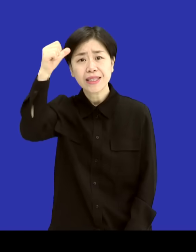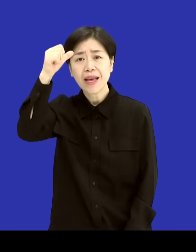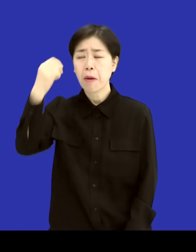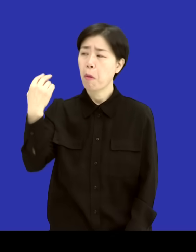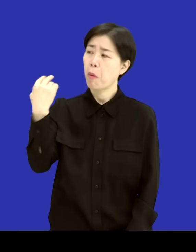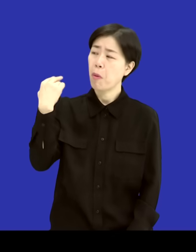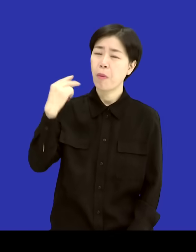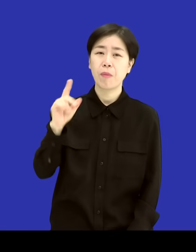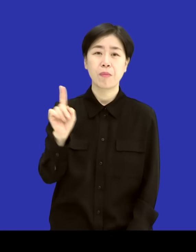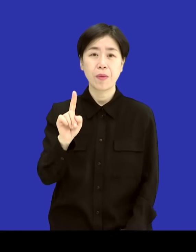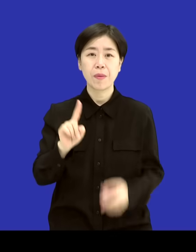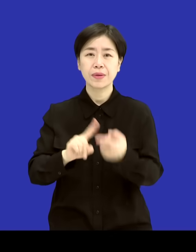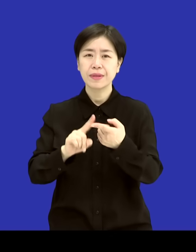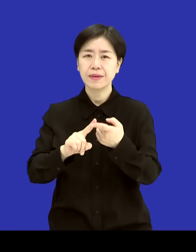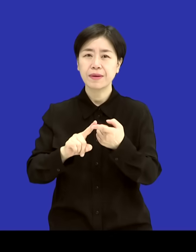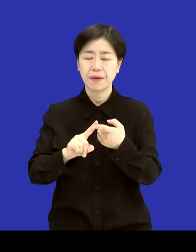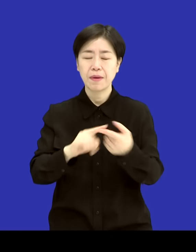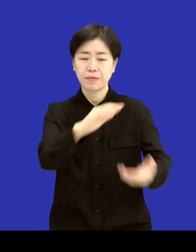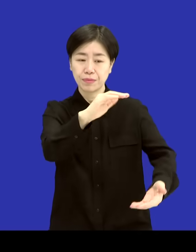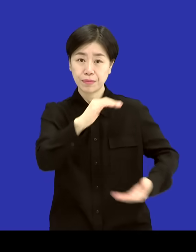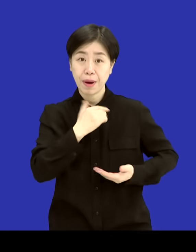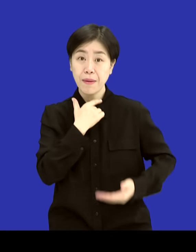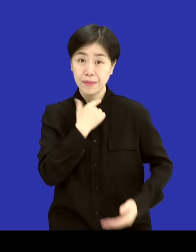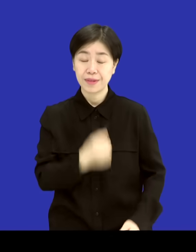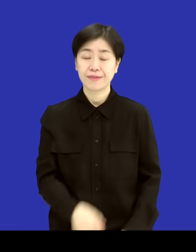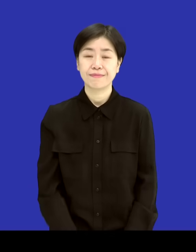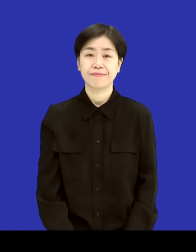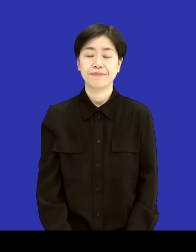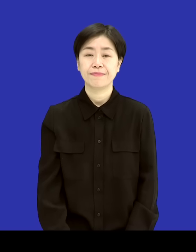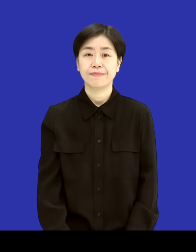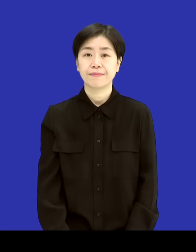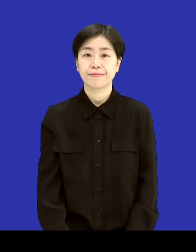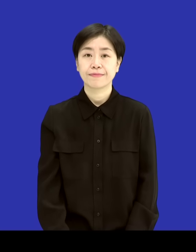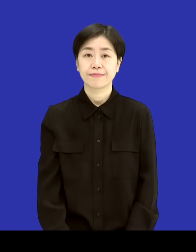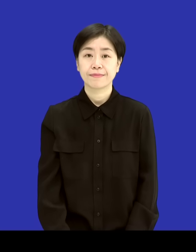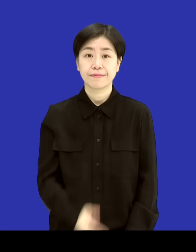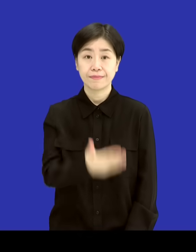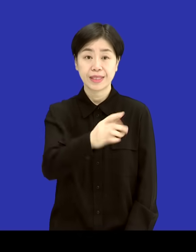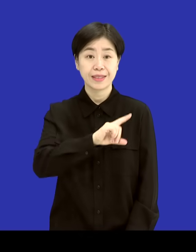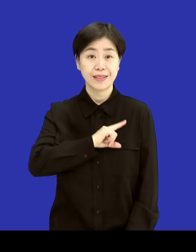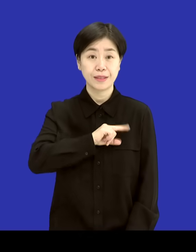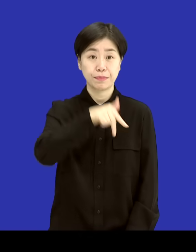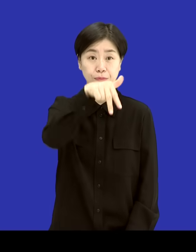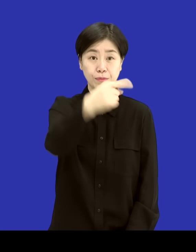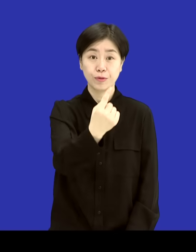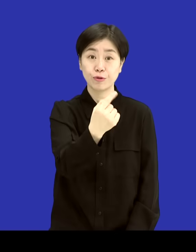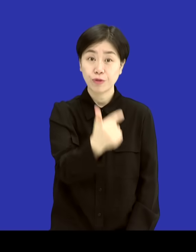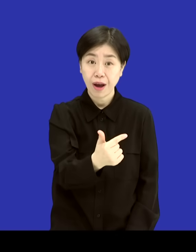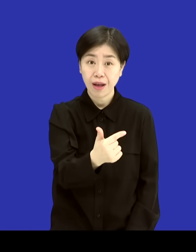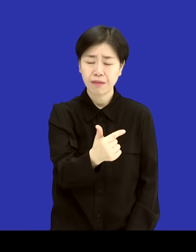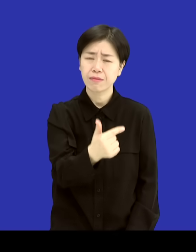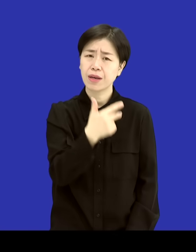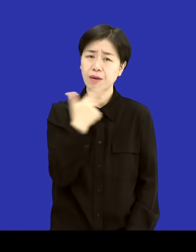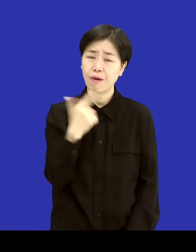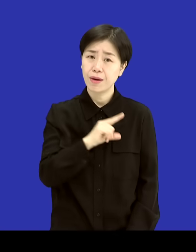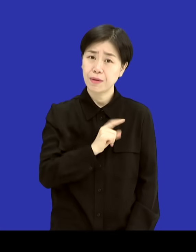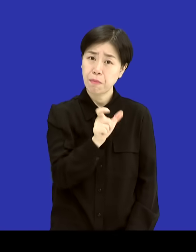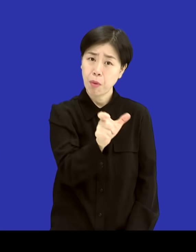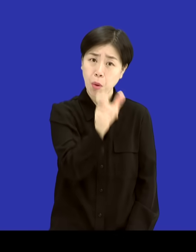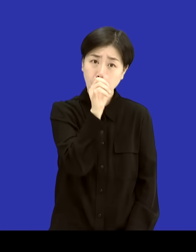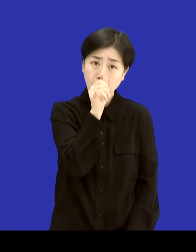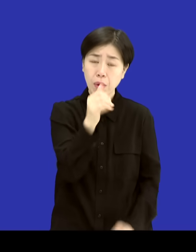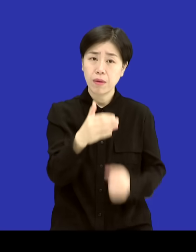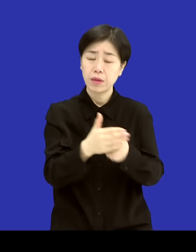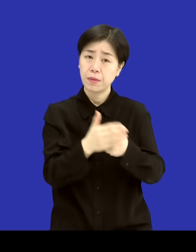하나님께서 어떻게 개입을 해주셨고 지금까지 어떻게 이끌어오셨는지 오늘 이야기를 나눠보겠습니다. 뭐 이름이 존이니까 아무래도 뭐 유학파신 거죠? 아,